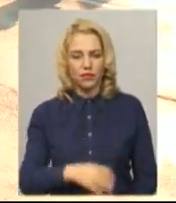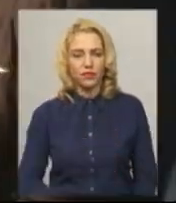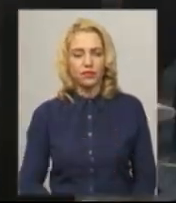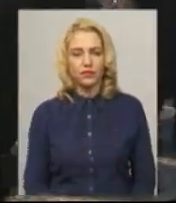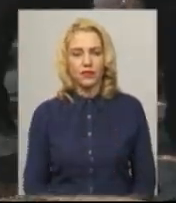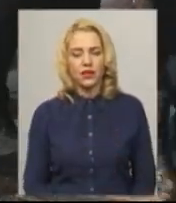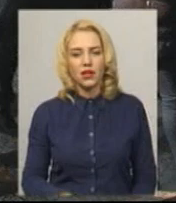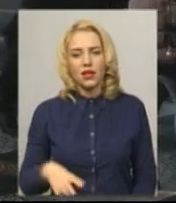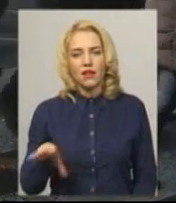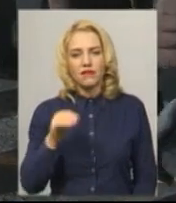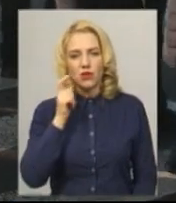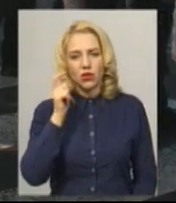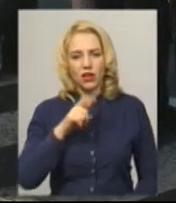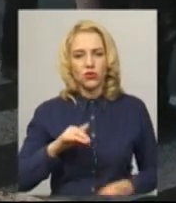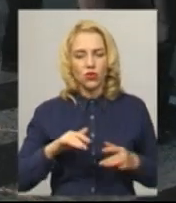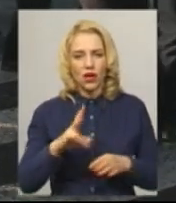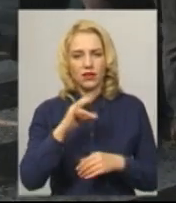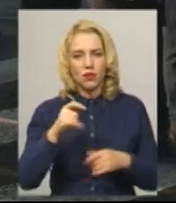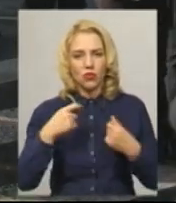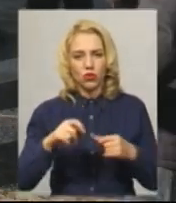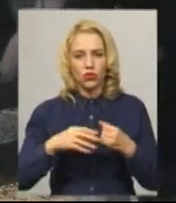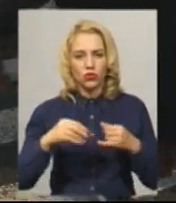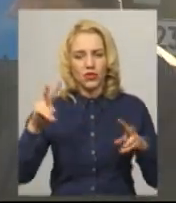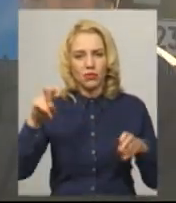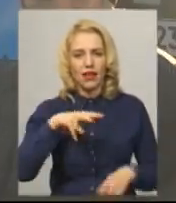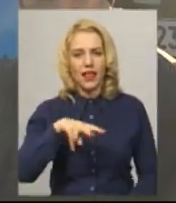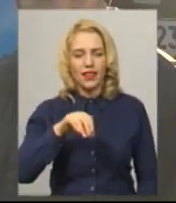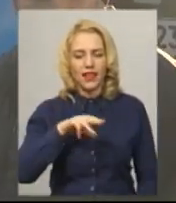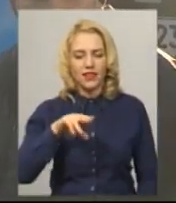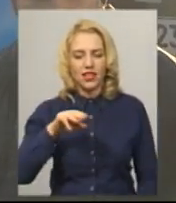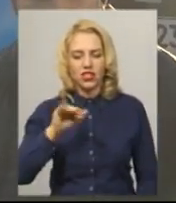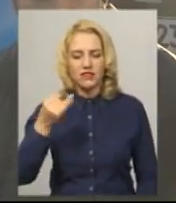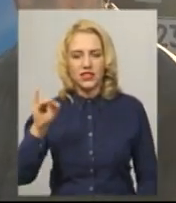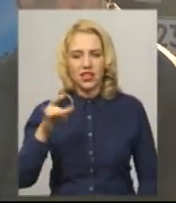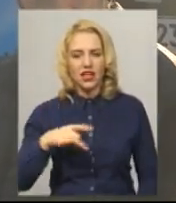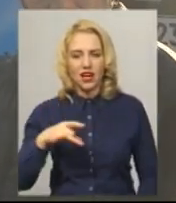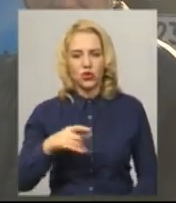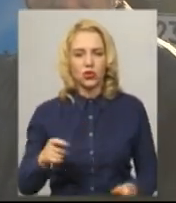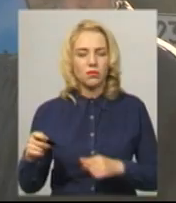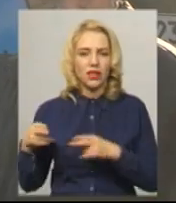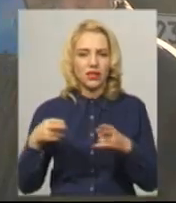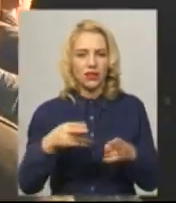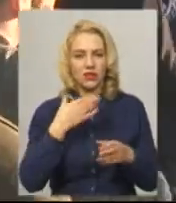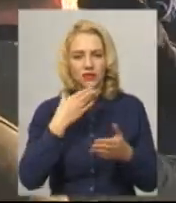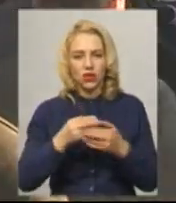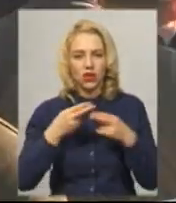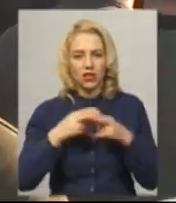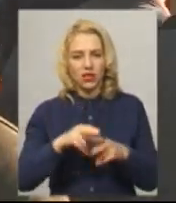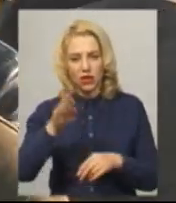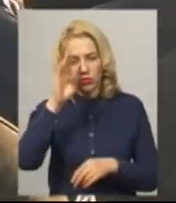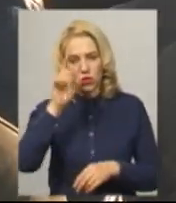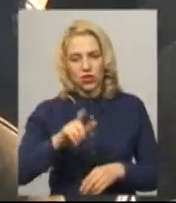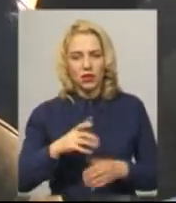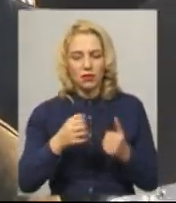На всеукраїнську акцію «Ні продажу землі» з Литичівського району приїхав зі своєю технікою Павло Волинський. Чоловік 15 років